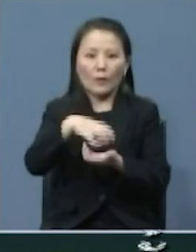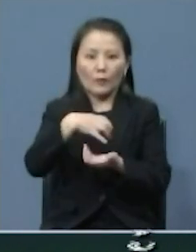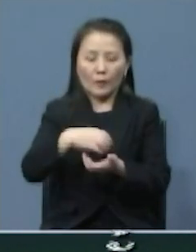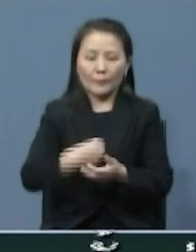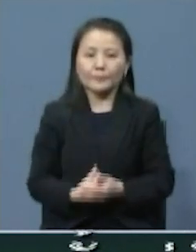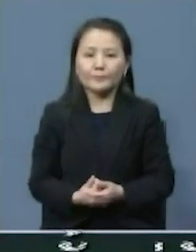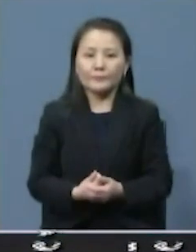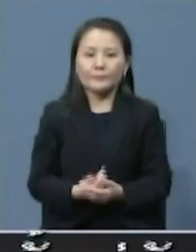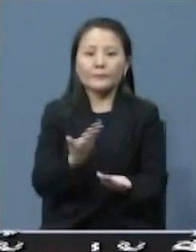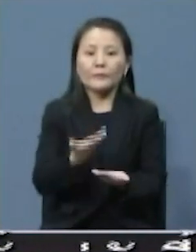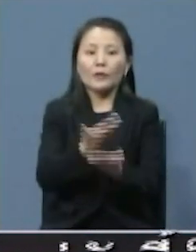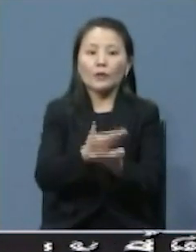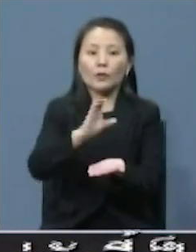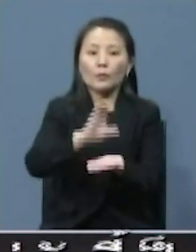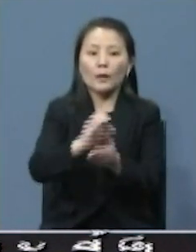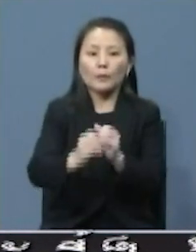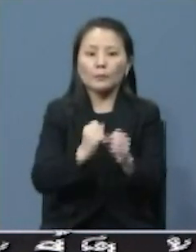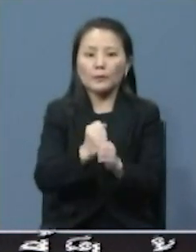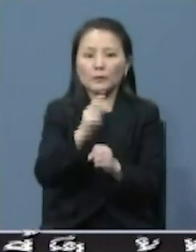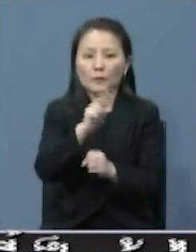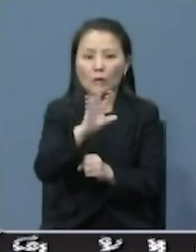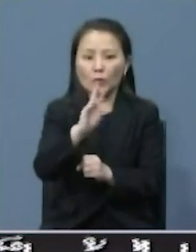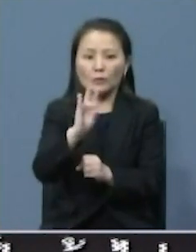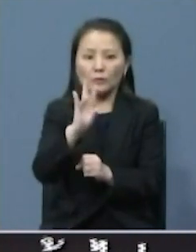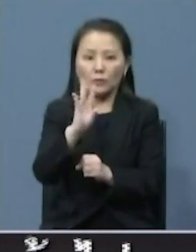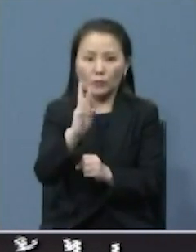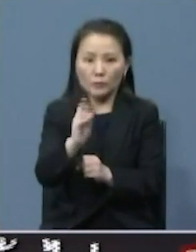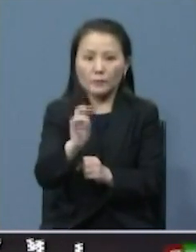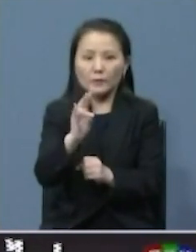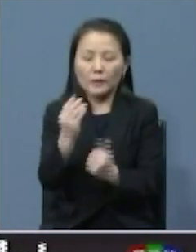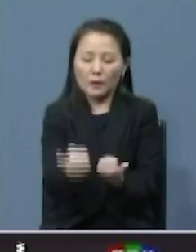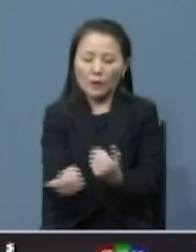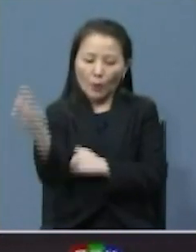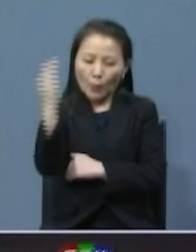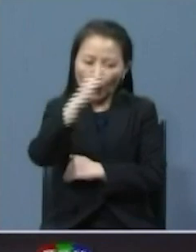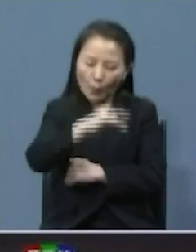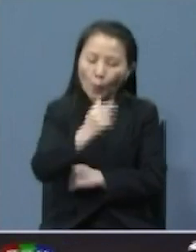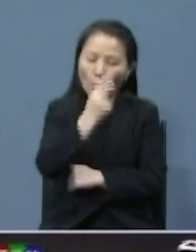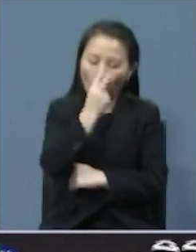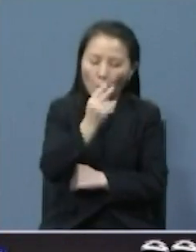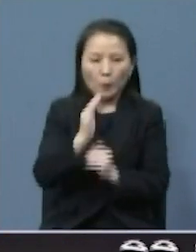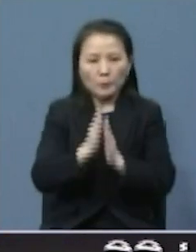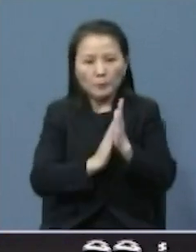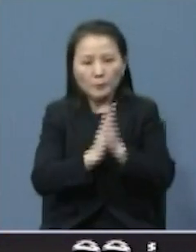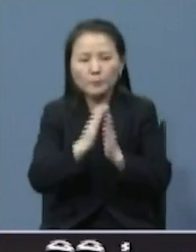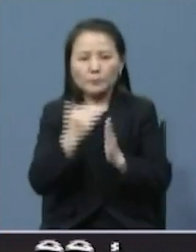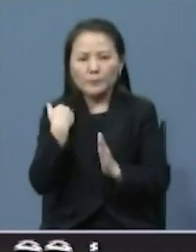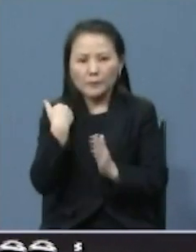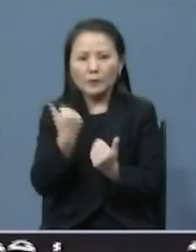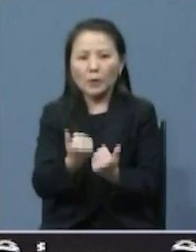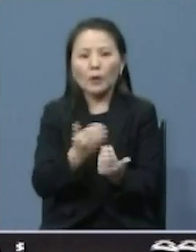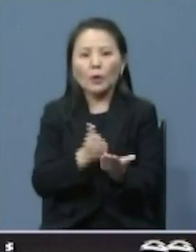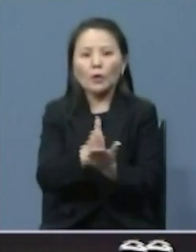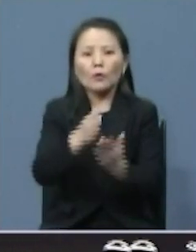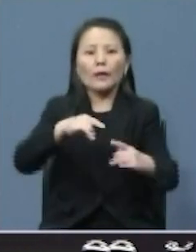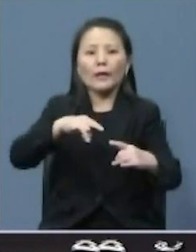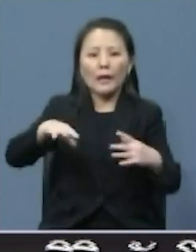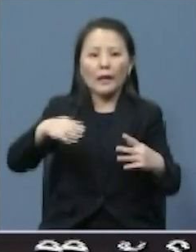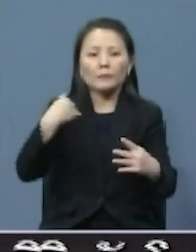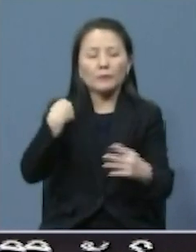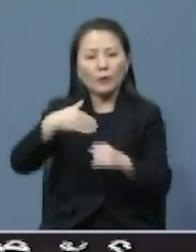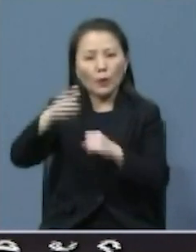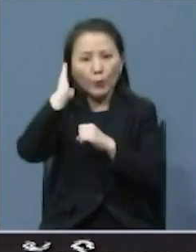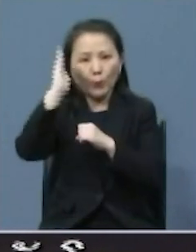การอภิปรายงบประมาณ 2,567 ตลอดทั้งวันยังคงเข้มข้นนะครับโดยโค้งสุดท้ายนี้ฝ่ายค้านนั้นก็ได้มุ่งเป้าอภิปร